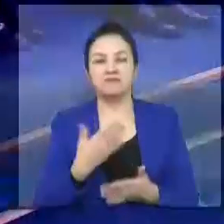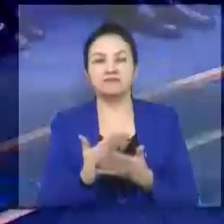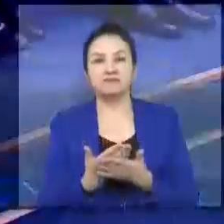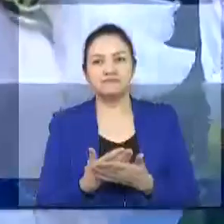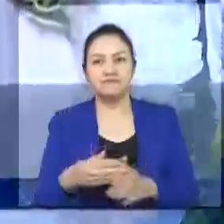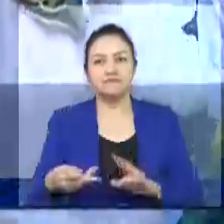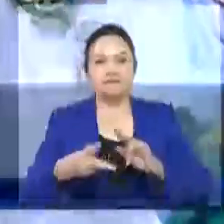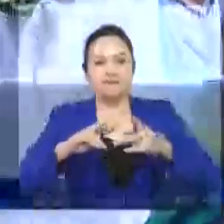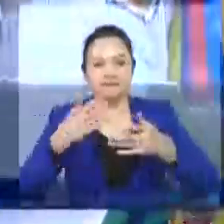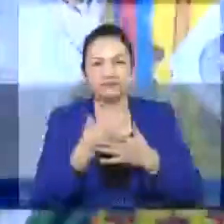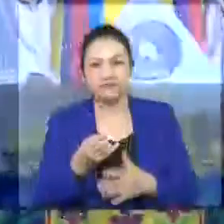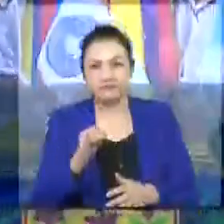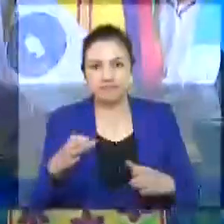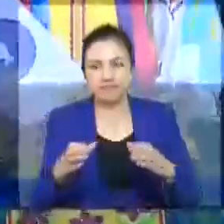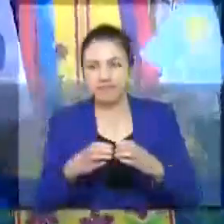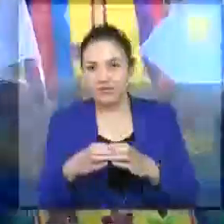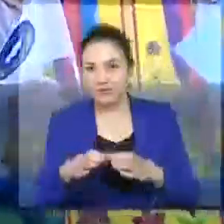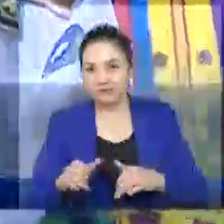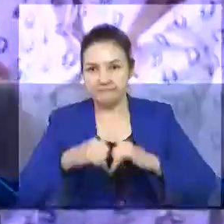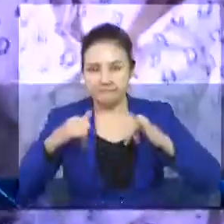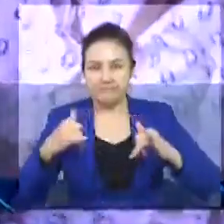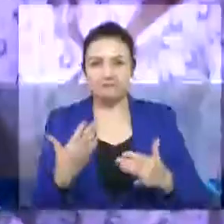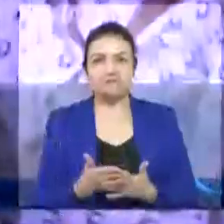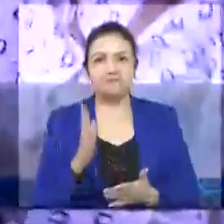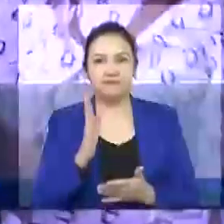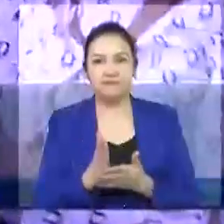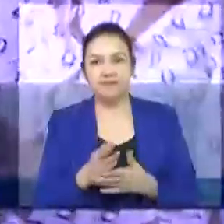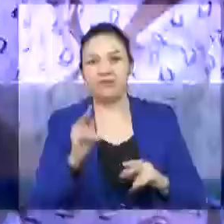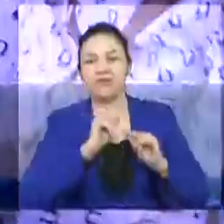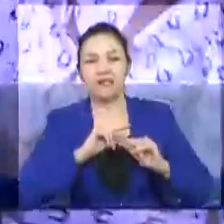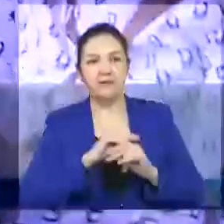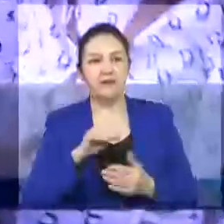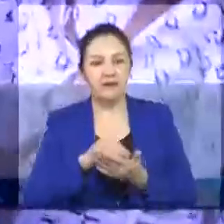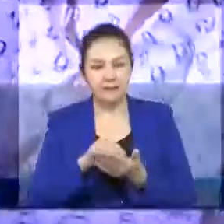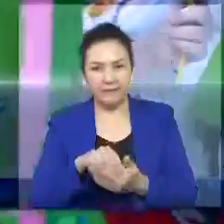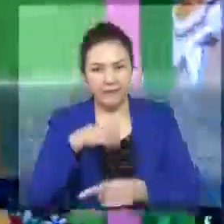бұл аударманы этносаралық ынтымақты нығайтуға септігін тигізетін еңбек деп бағалап,